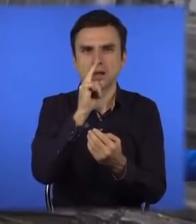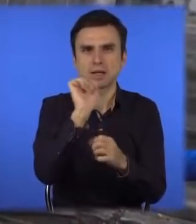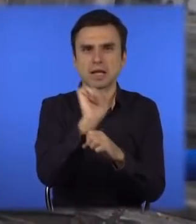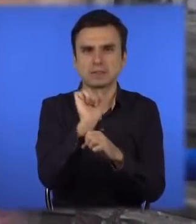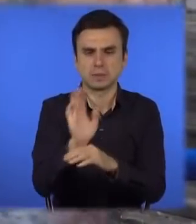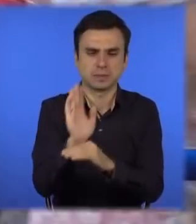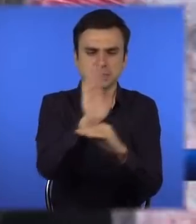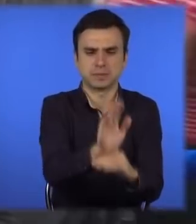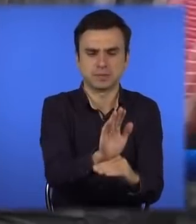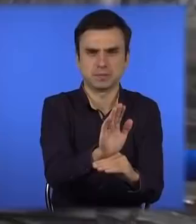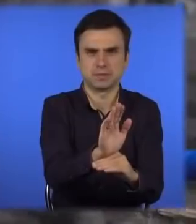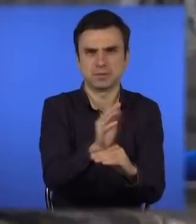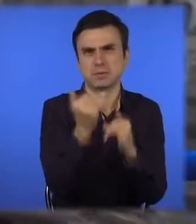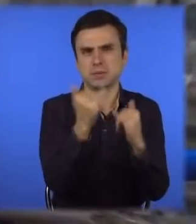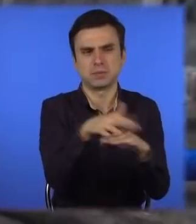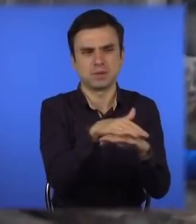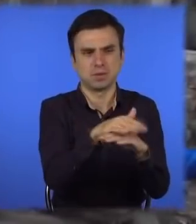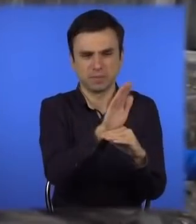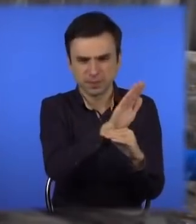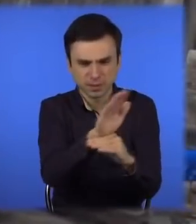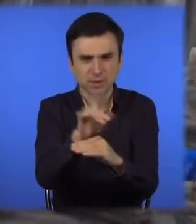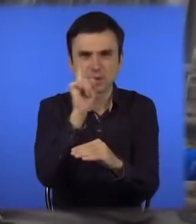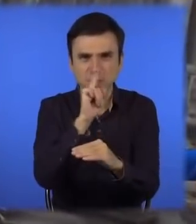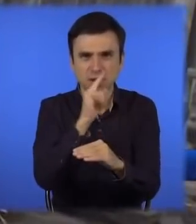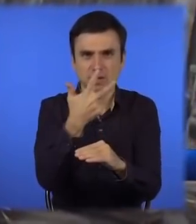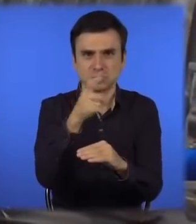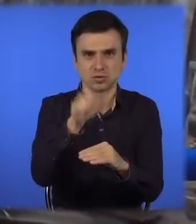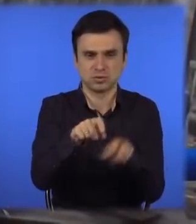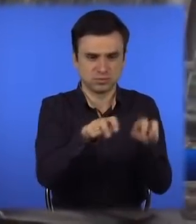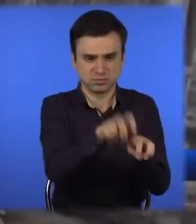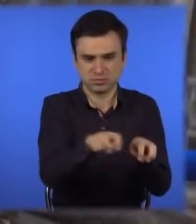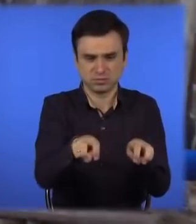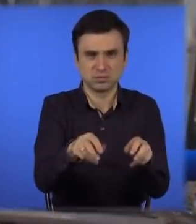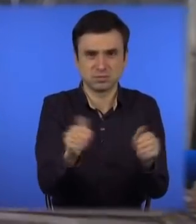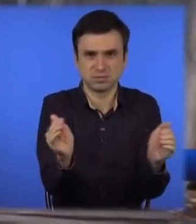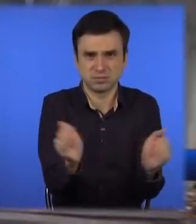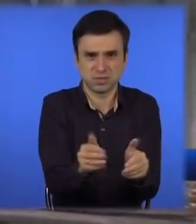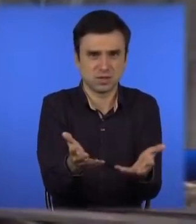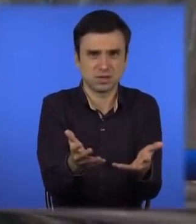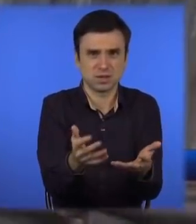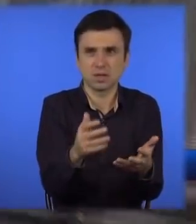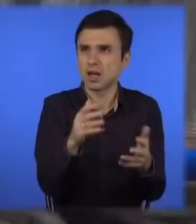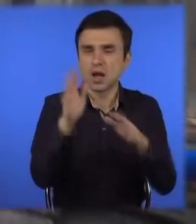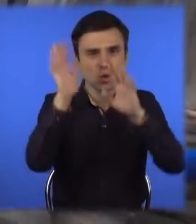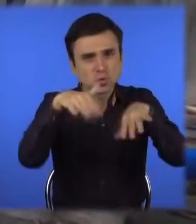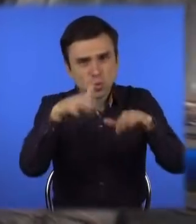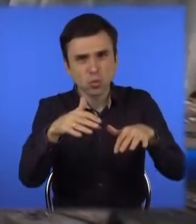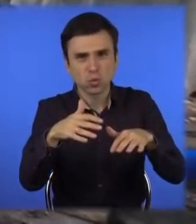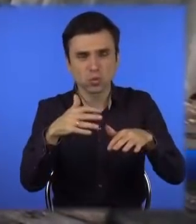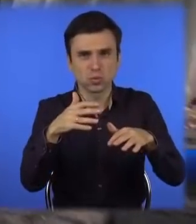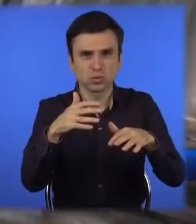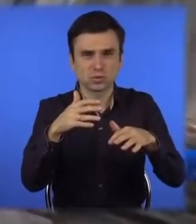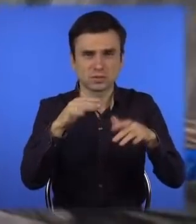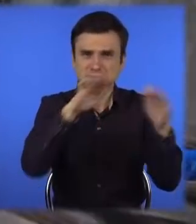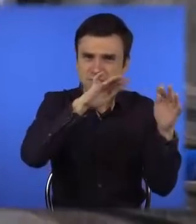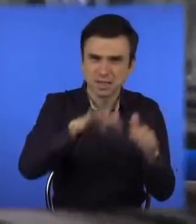можно продавать питание, девочки? Так, а я за кресле, это говорю. Вы извините, на кресле. Это первое. Туалет второе. Был, там кафе. Не перебывайте, я балакаю. Да не надо, я